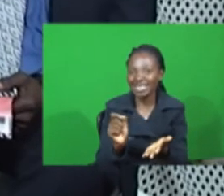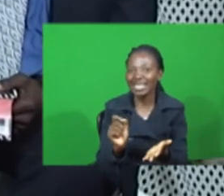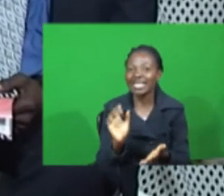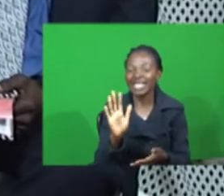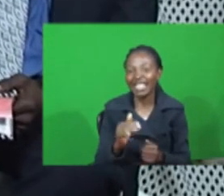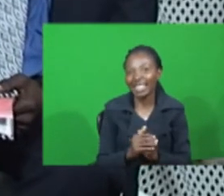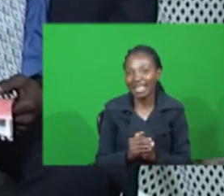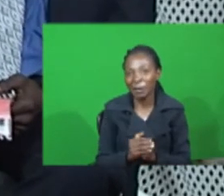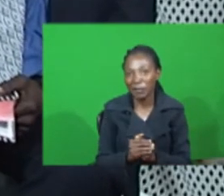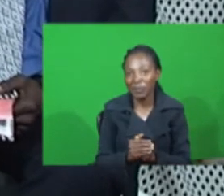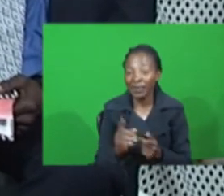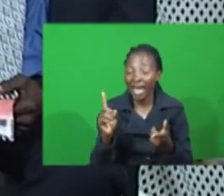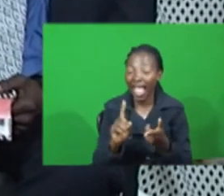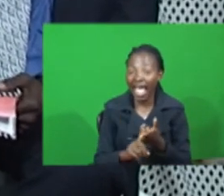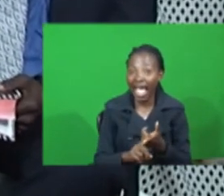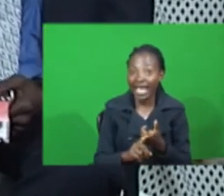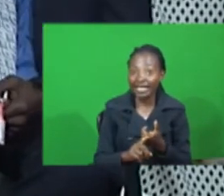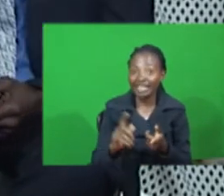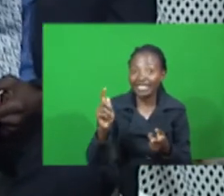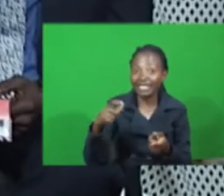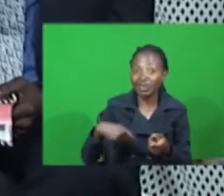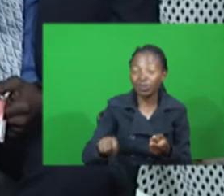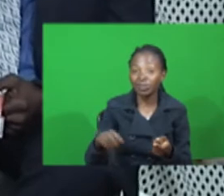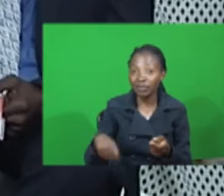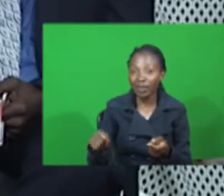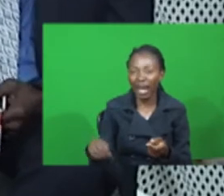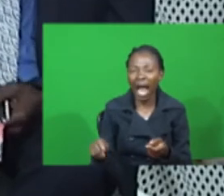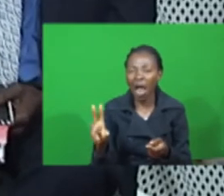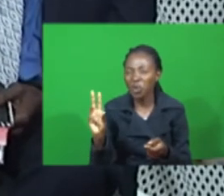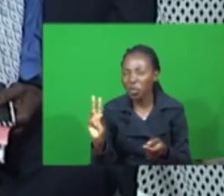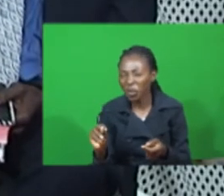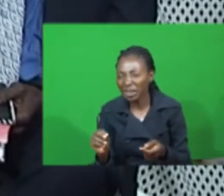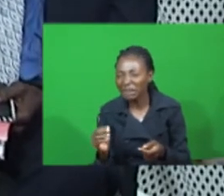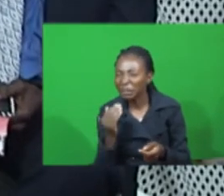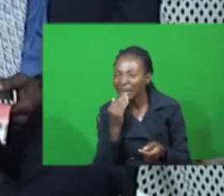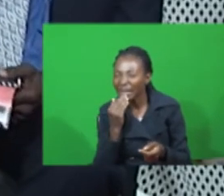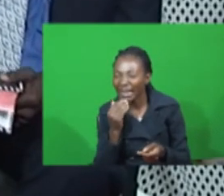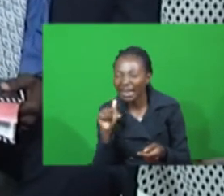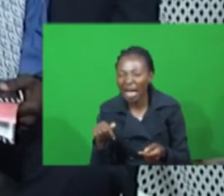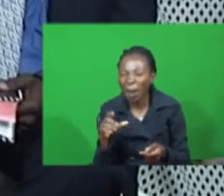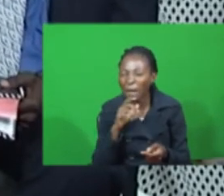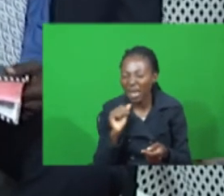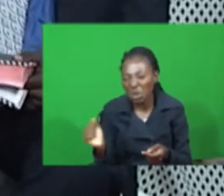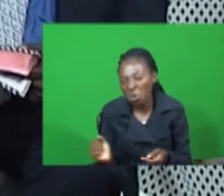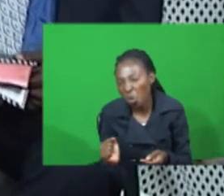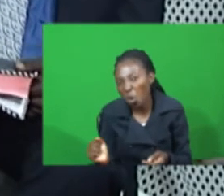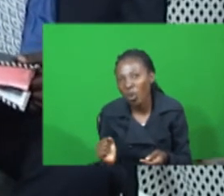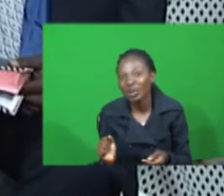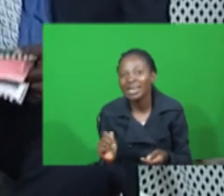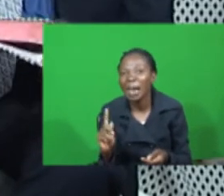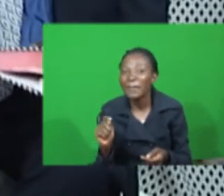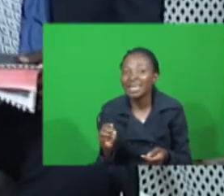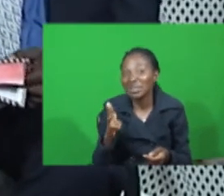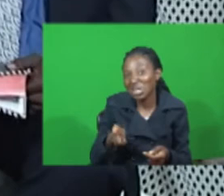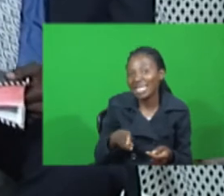signature iri kunzi tsvimboka yaisiri tsvimbo yekuti munhu achagona nyatsofamba akasuka tukaiwa hatusimwe tutsvimbo here